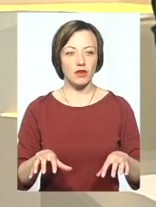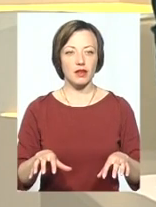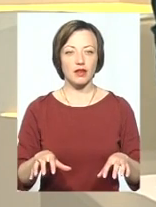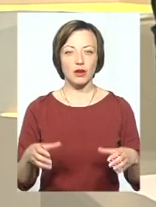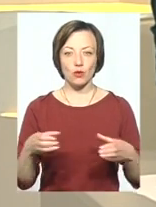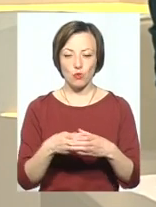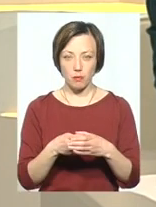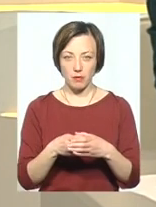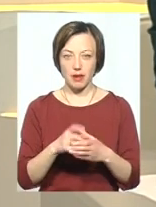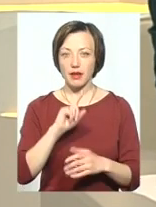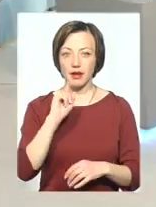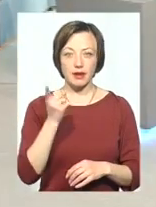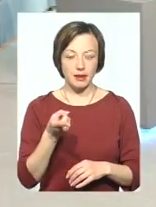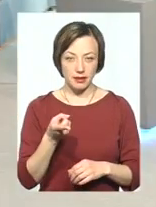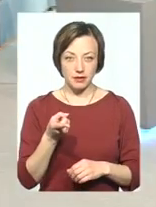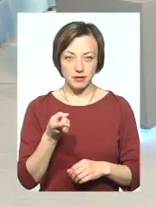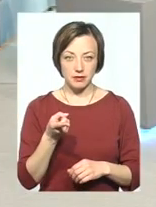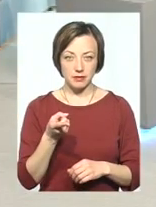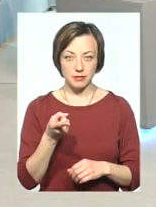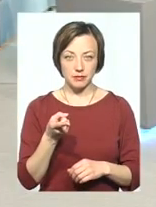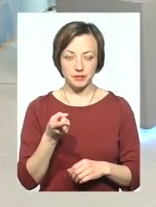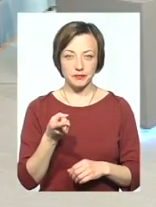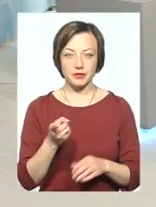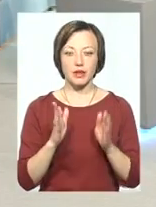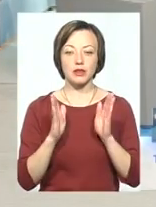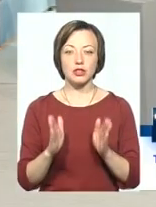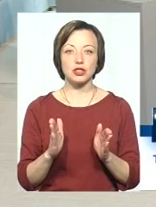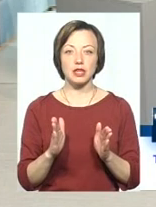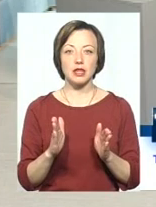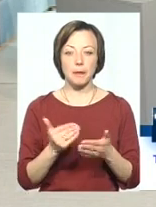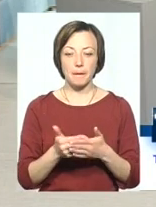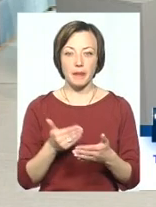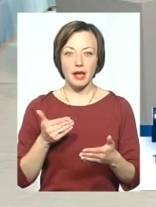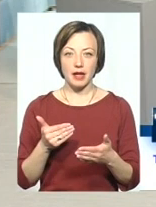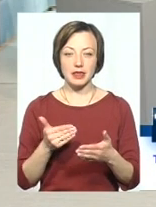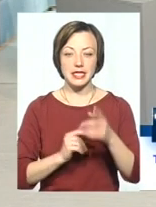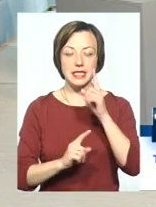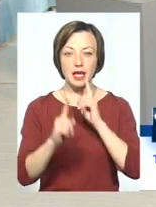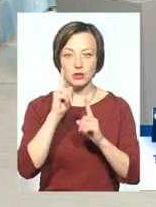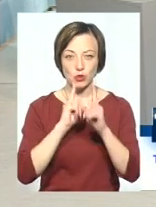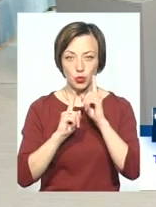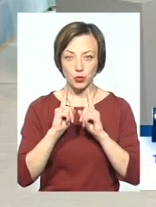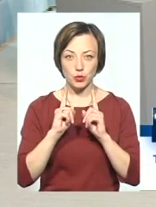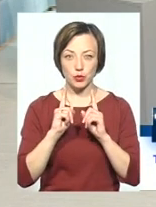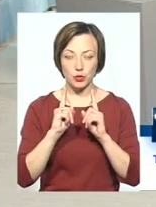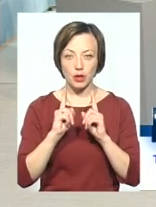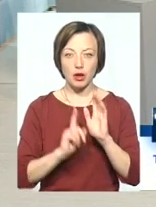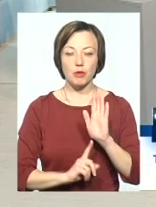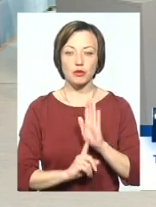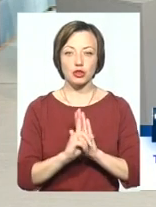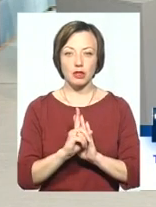робочої групи. Рік, це правда. І лише перед самою сесією